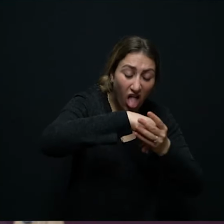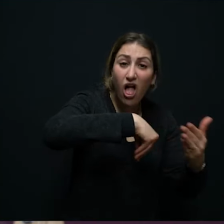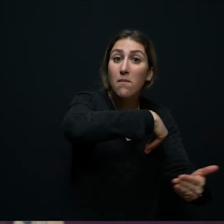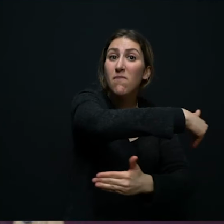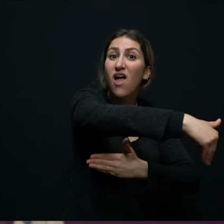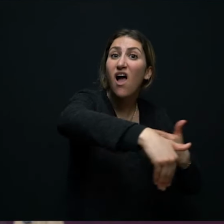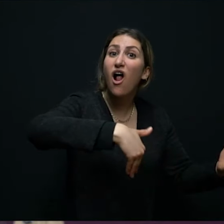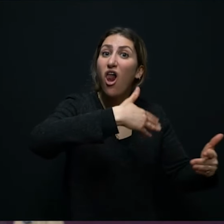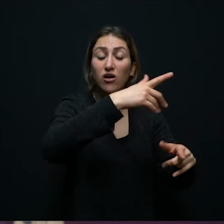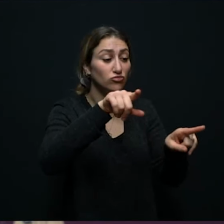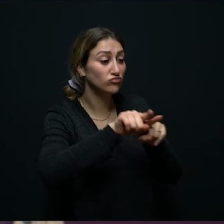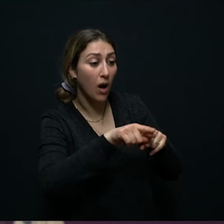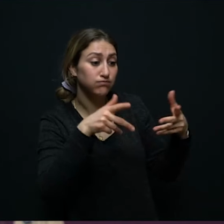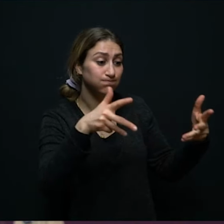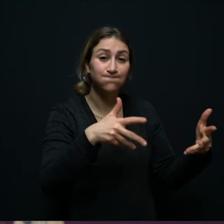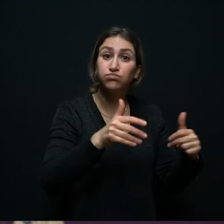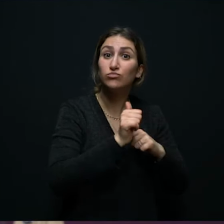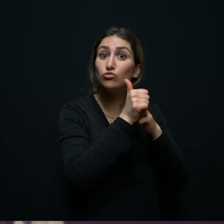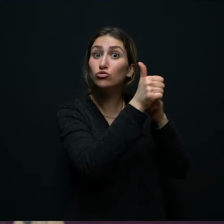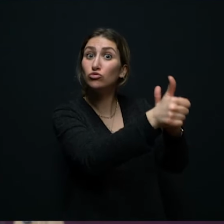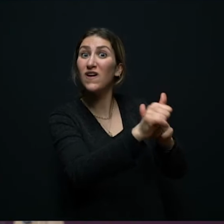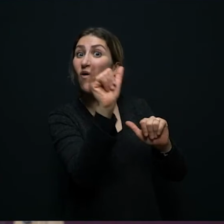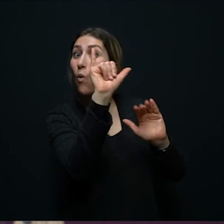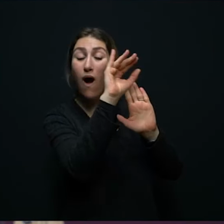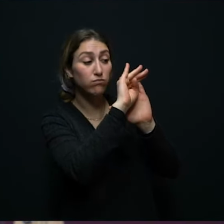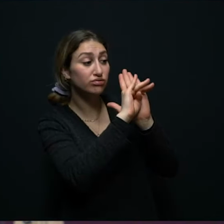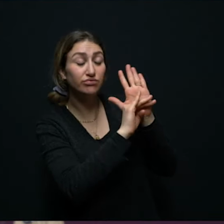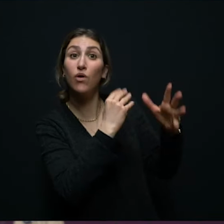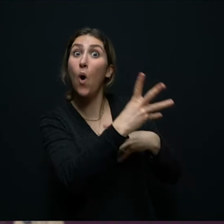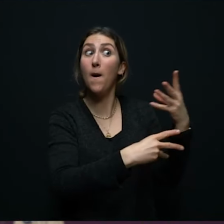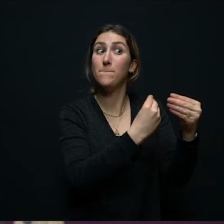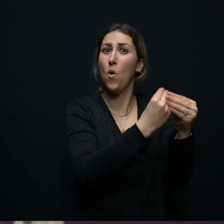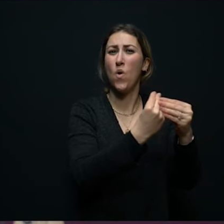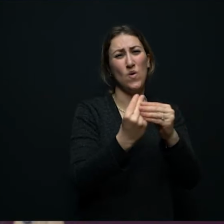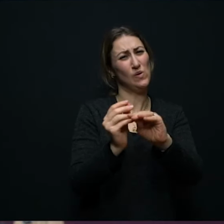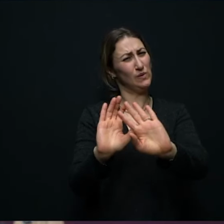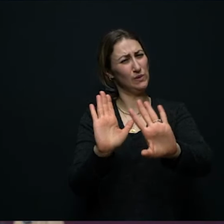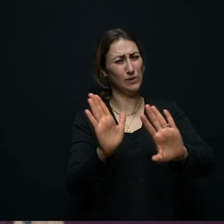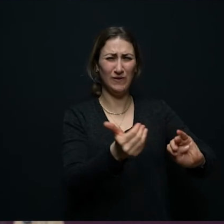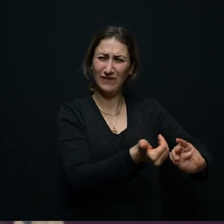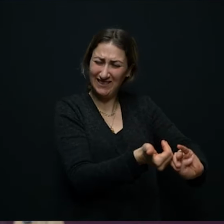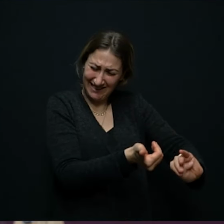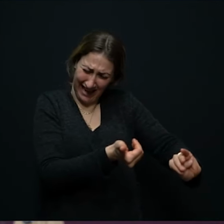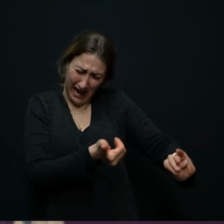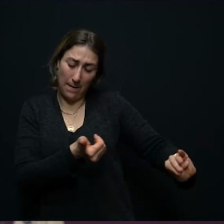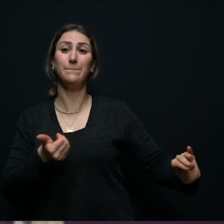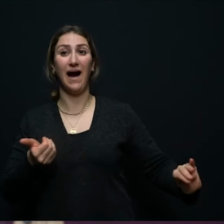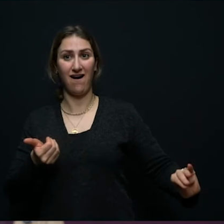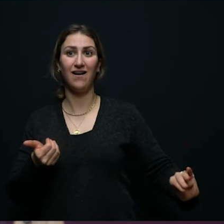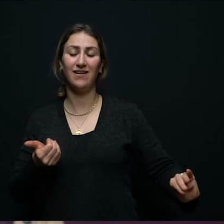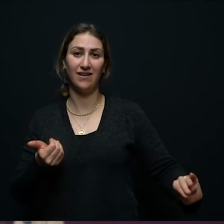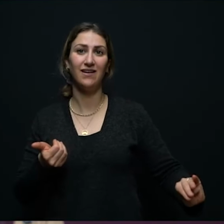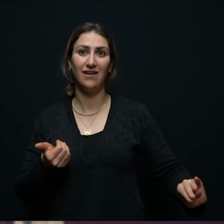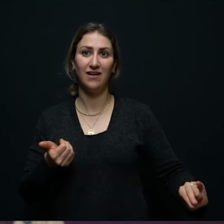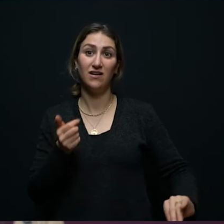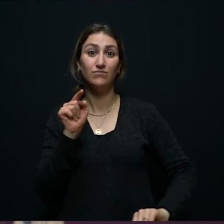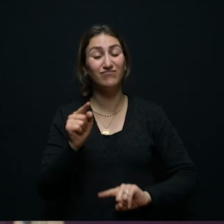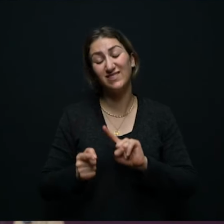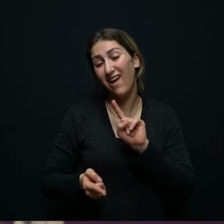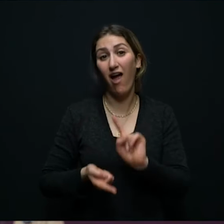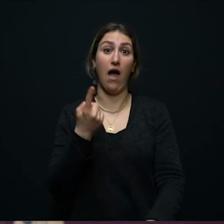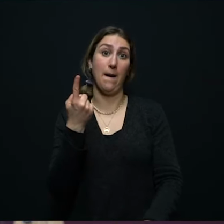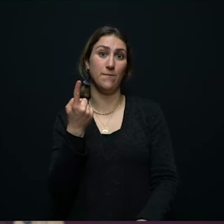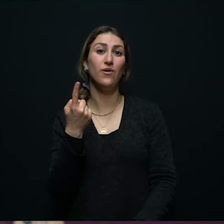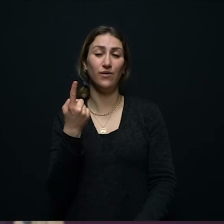pas de place pour le monde dans l'église en tout cas il ne devrait pas y avoir deux mondes en l'église il ne devrait pas y avoir de